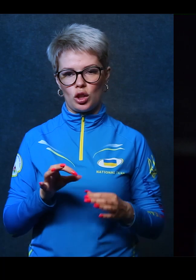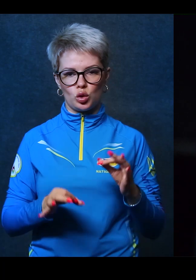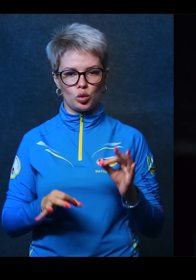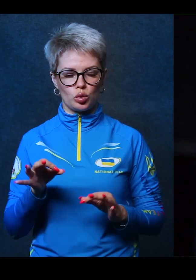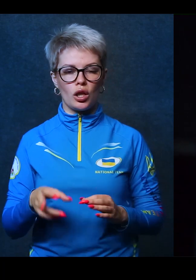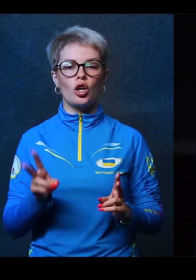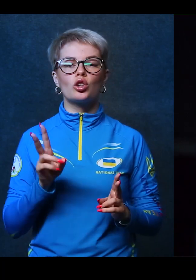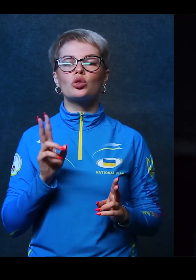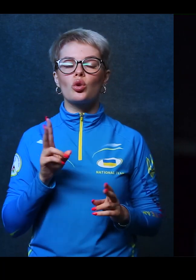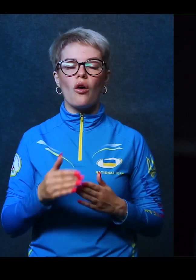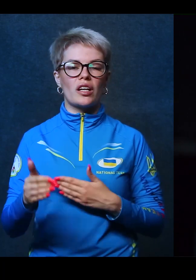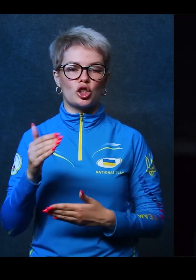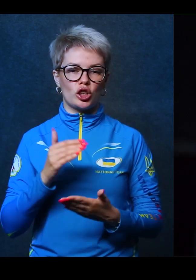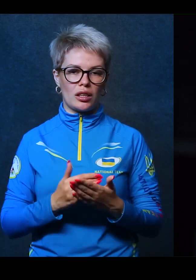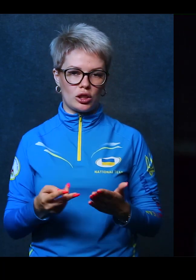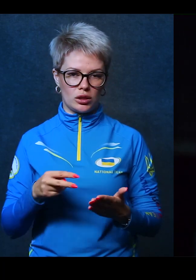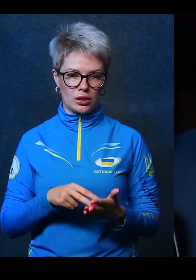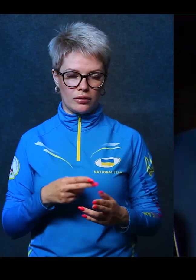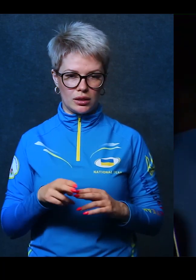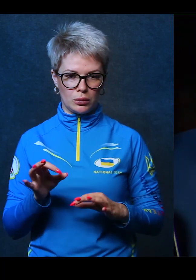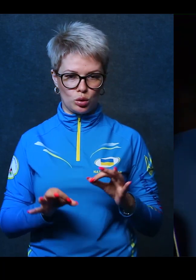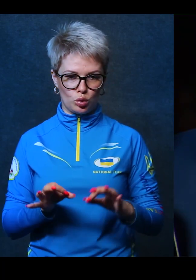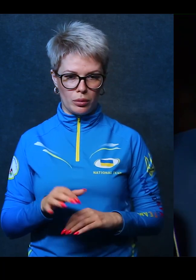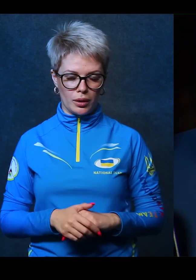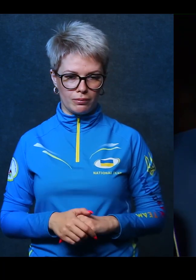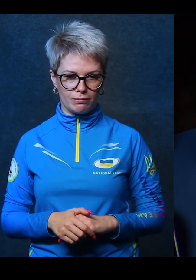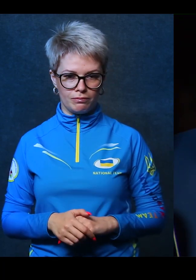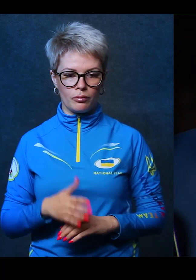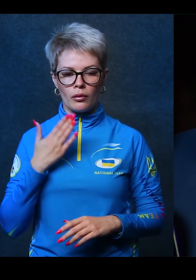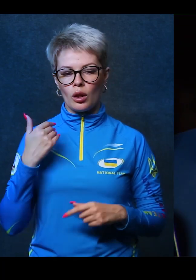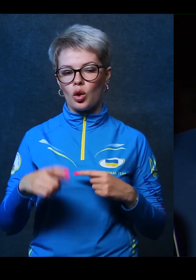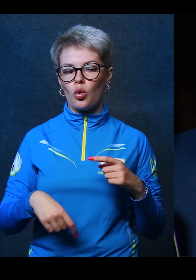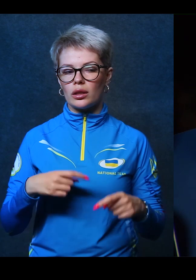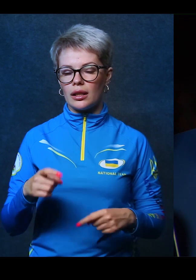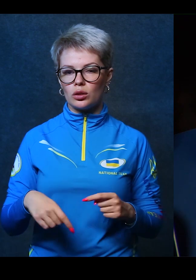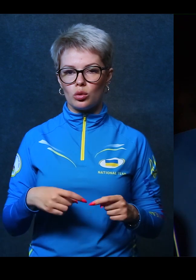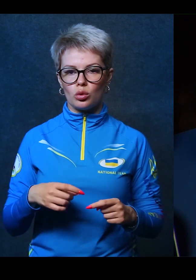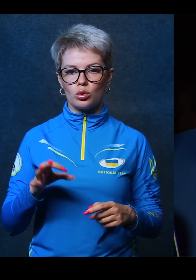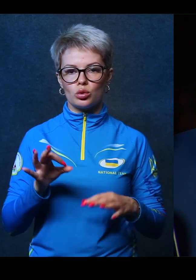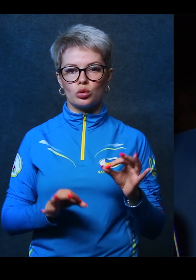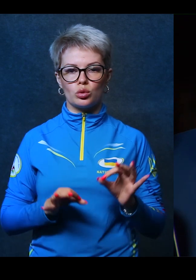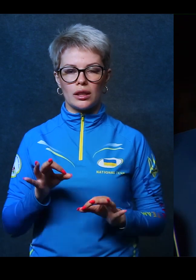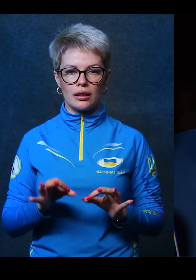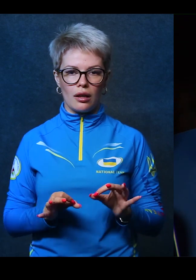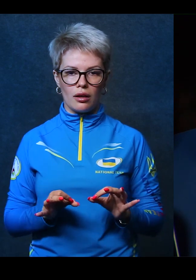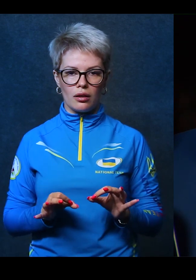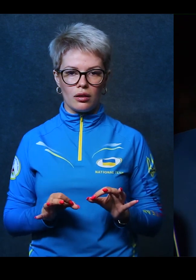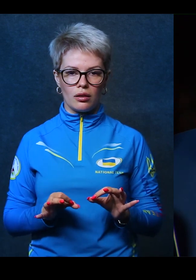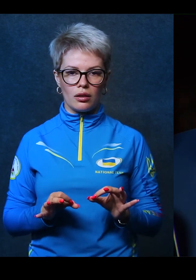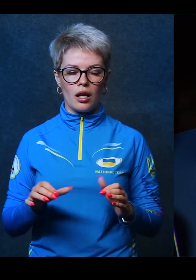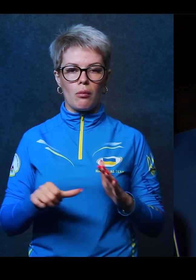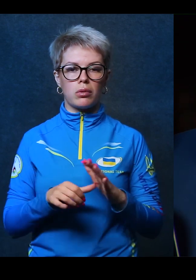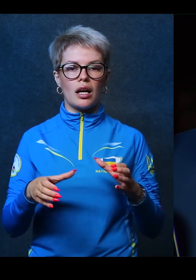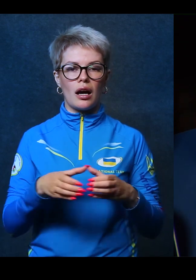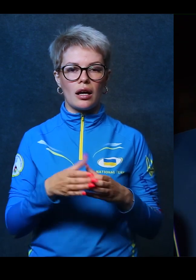суддей. Хто врешті-решт став цим суддям? Ну, легку атлетику судила бригада,